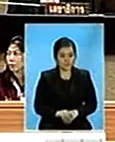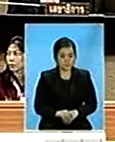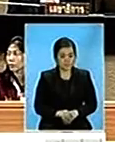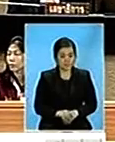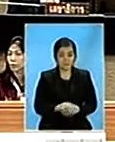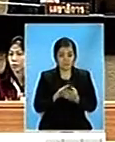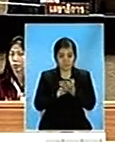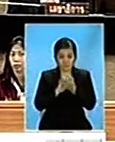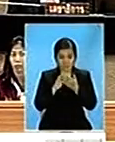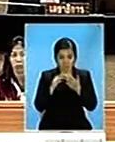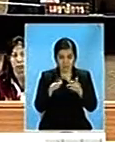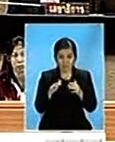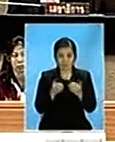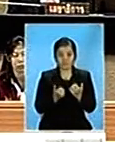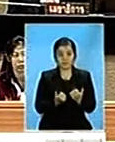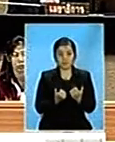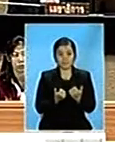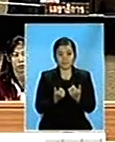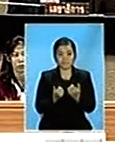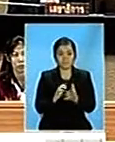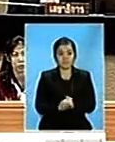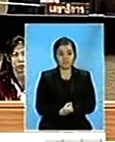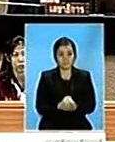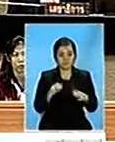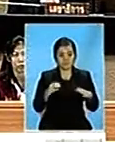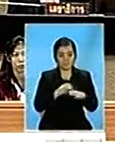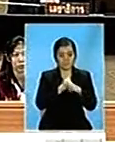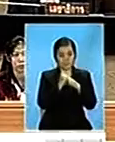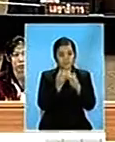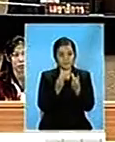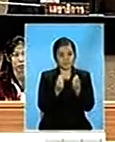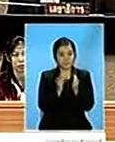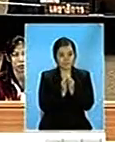เรียบร้อยนะครับปิดการลงคะแนนครับส่งผลได้เลยครับ